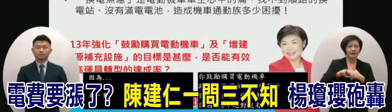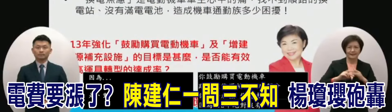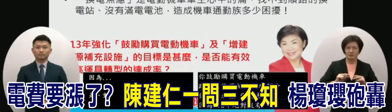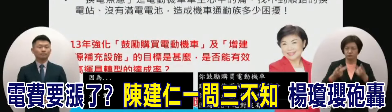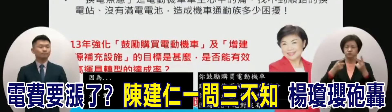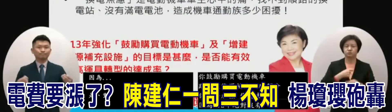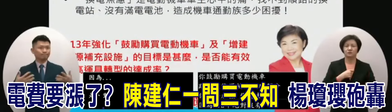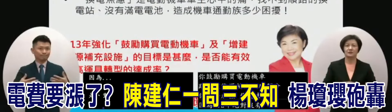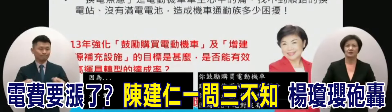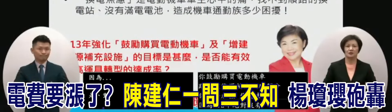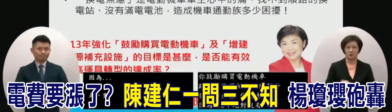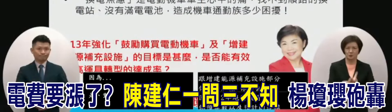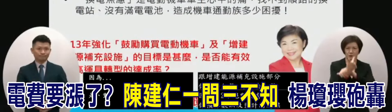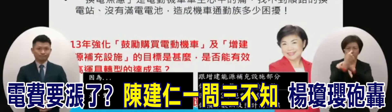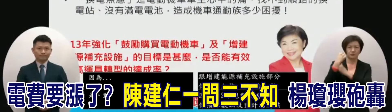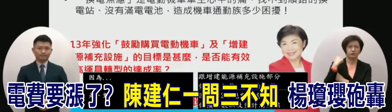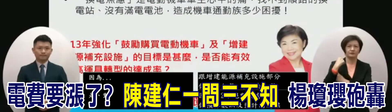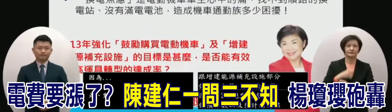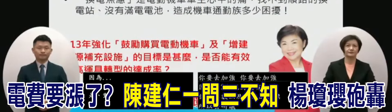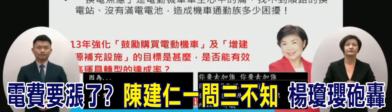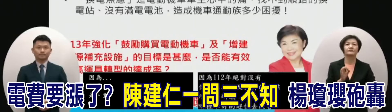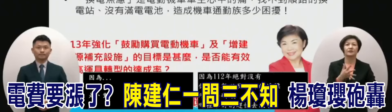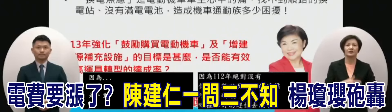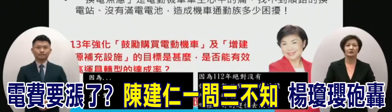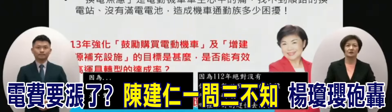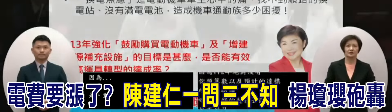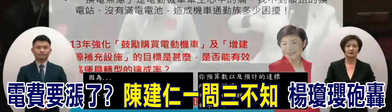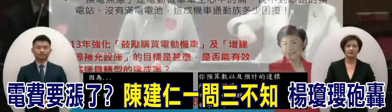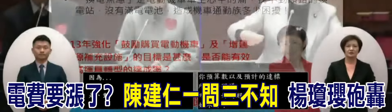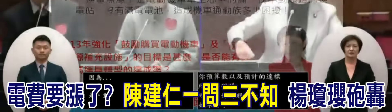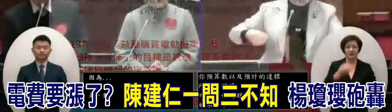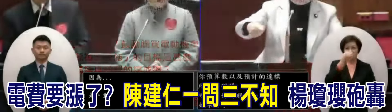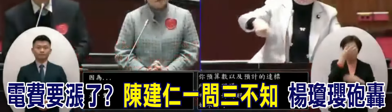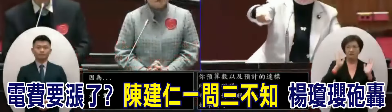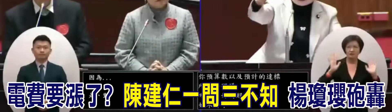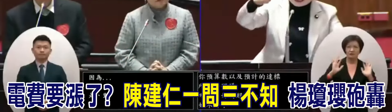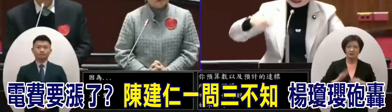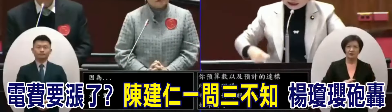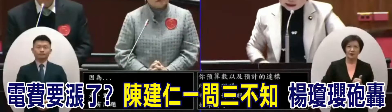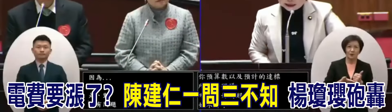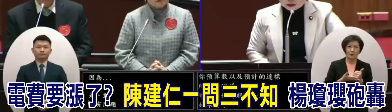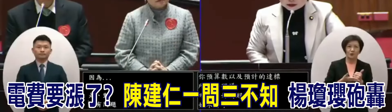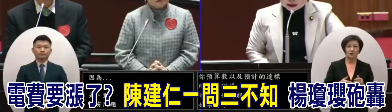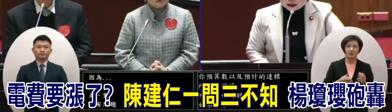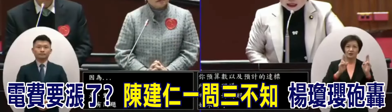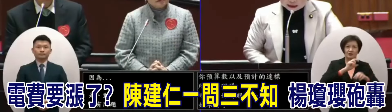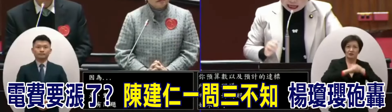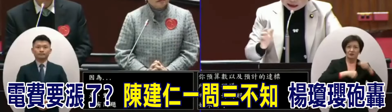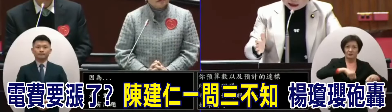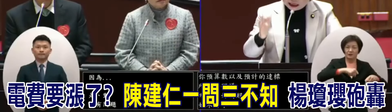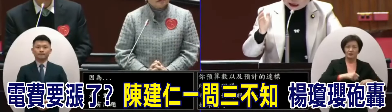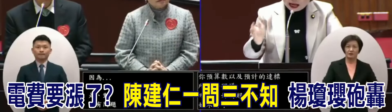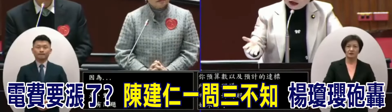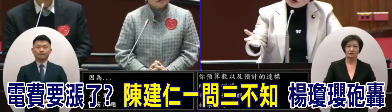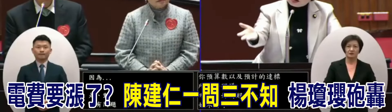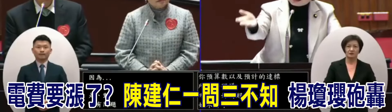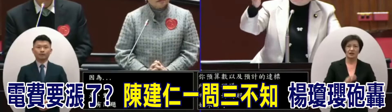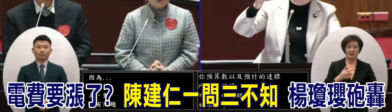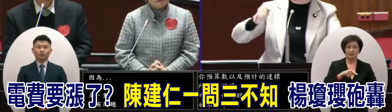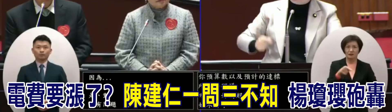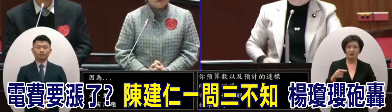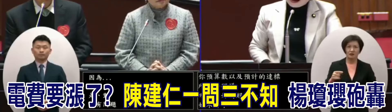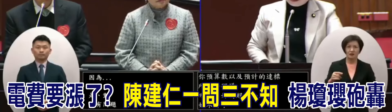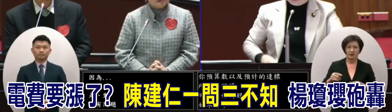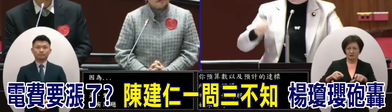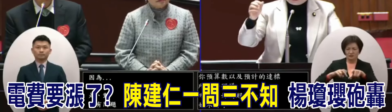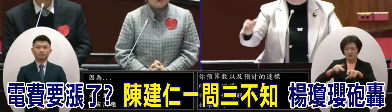吧？ 对， 一定要赶快去努力，因为我们不希望年轻的孩子，我们鼓励他骑电动车，但是呢，他要修车